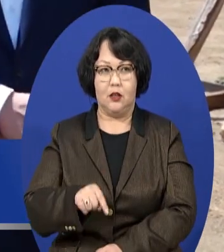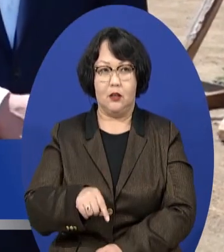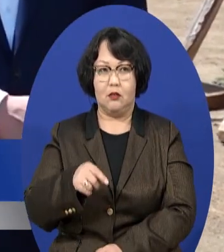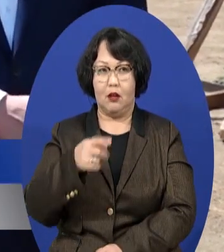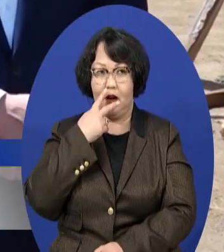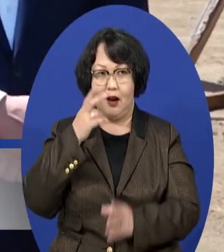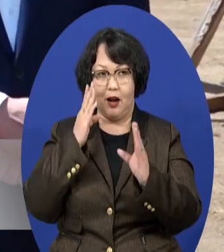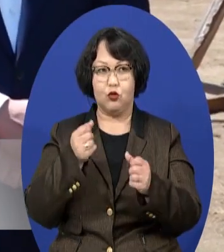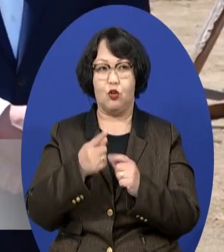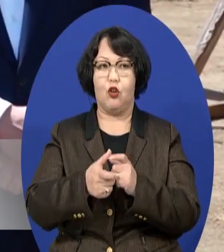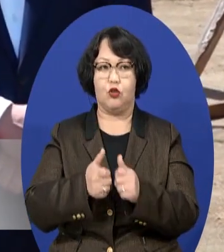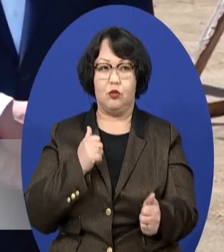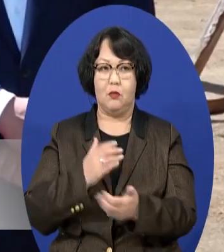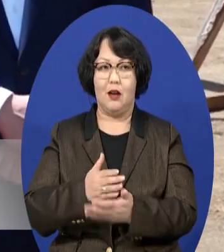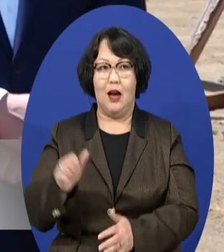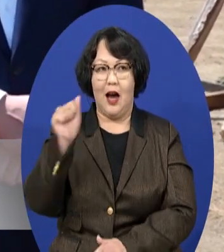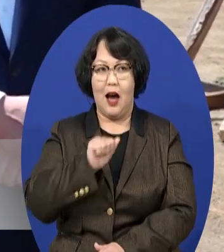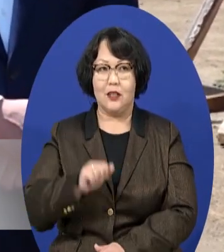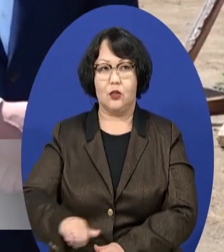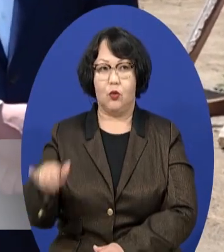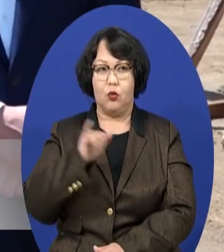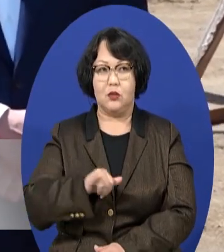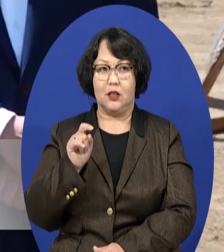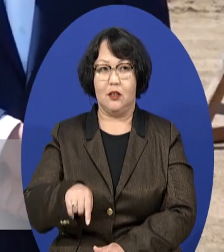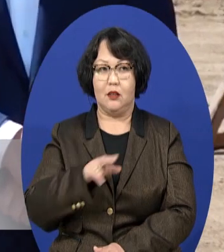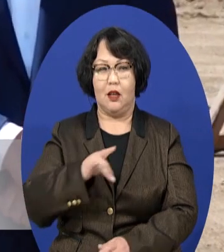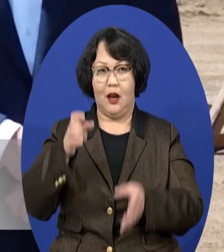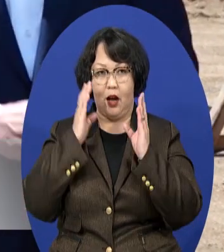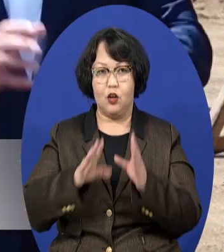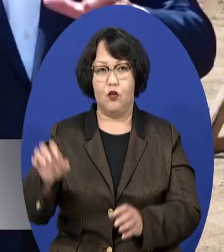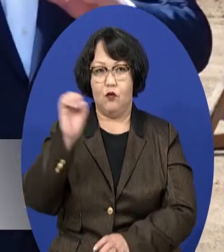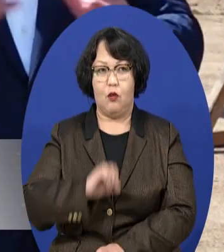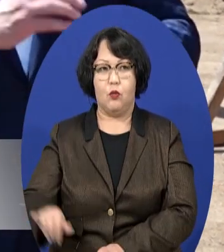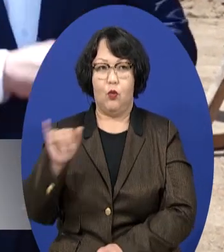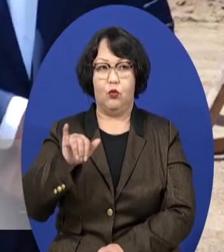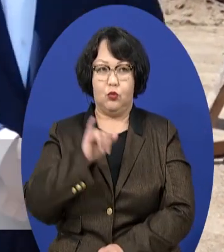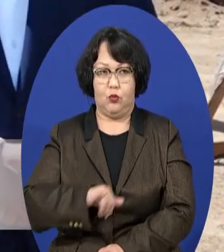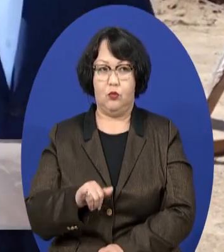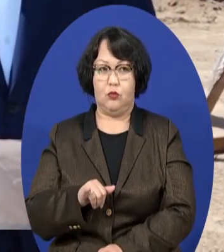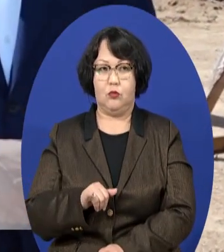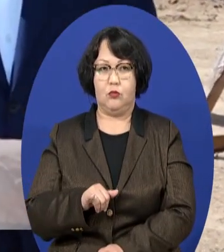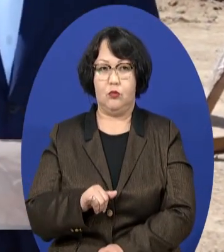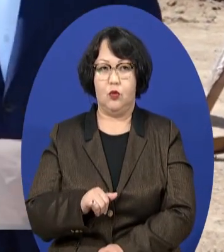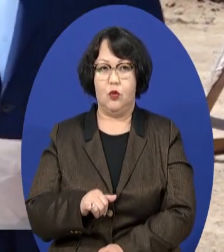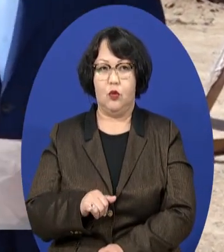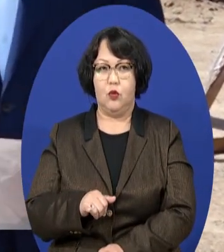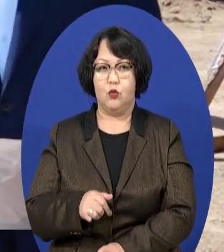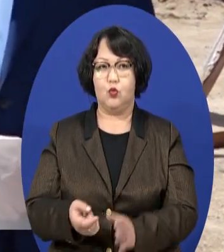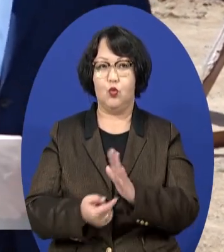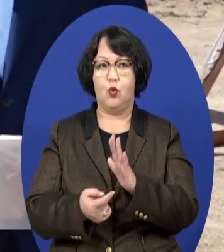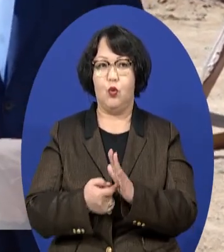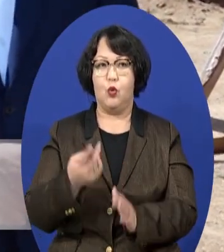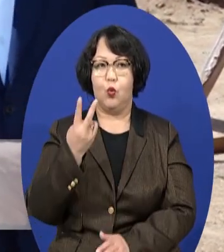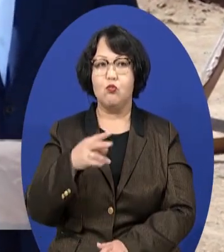хоцорцсон. Одоо энэ Азийн орнууд энэ дээр их анхаарч байна. Европын орнууд бол тэр чигээр нэг үндсэн хөтөлбөртэй байгаа